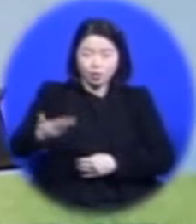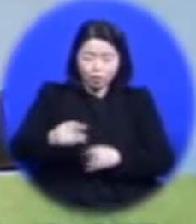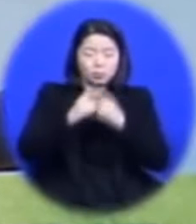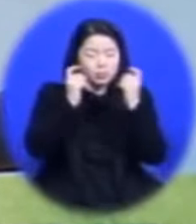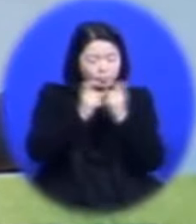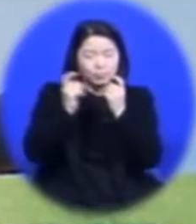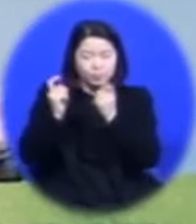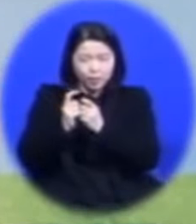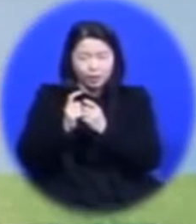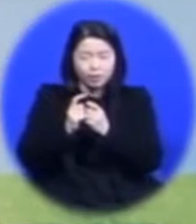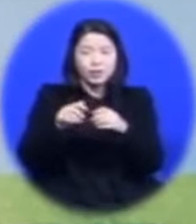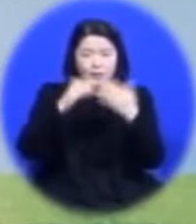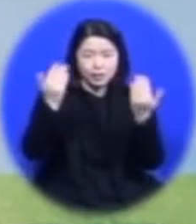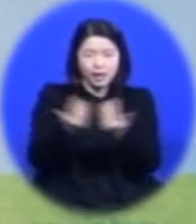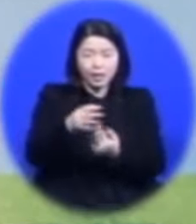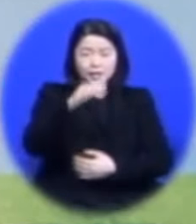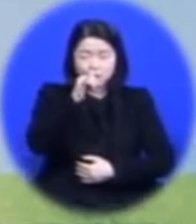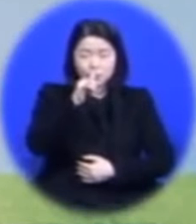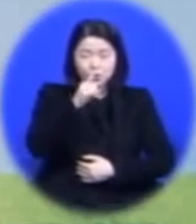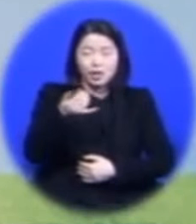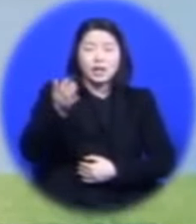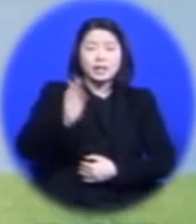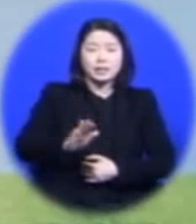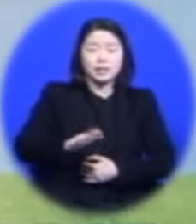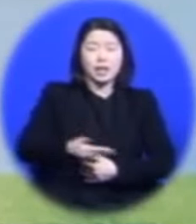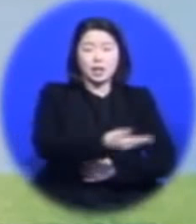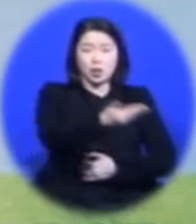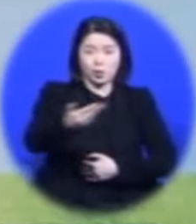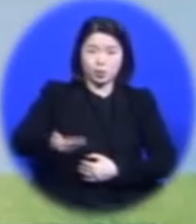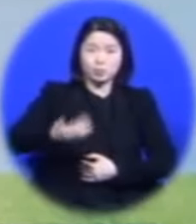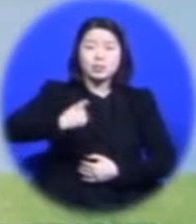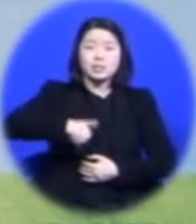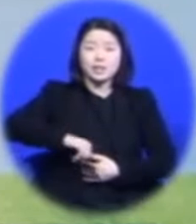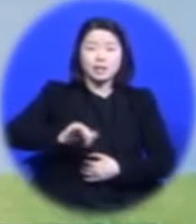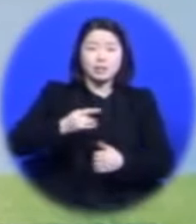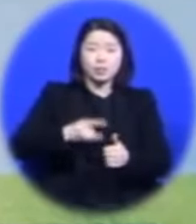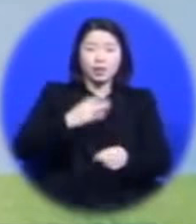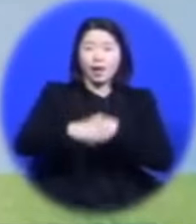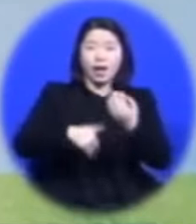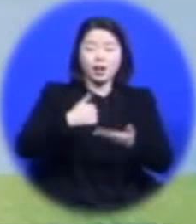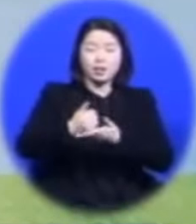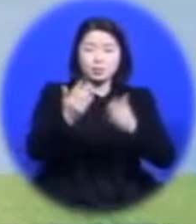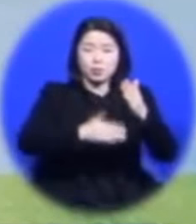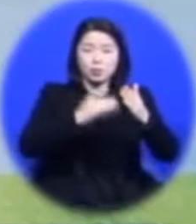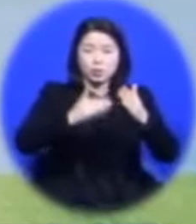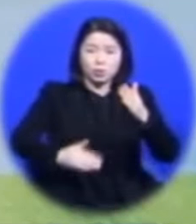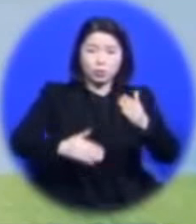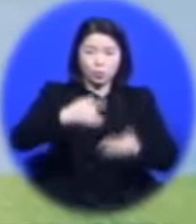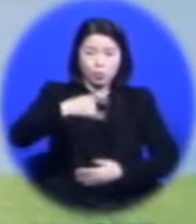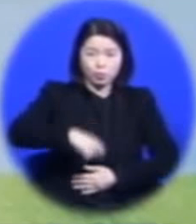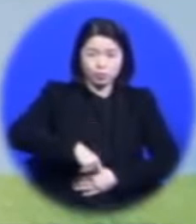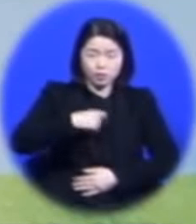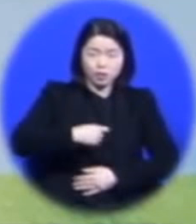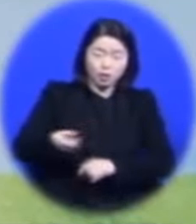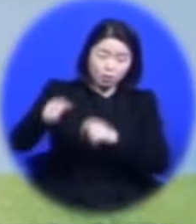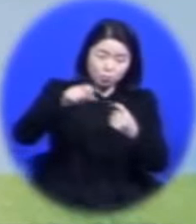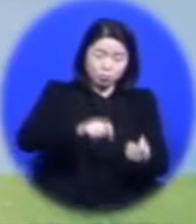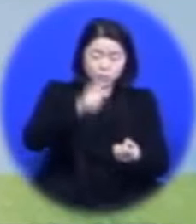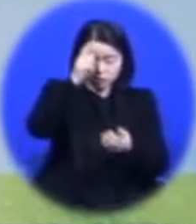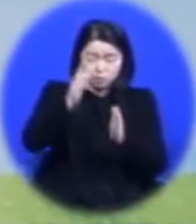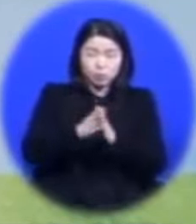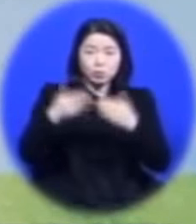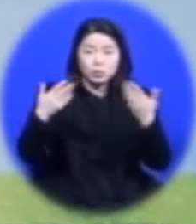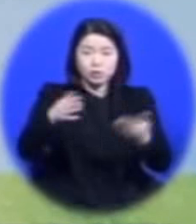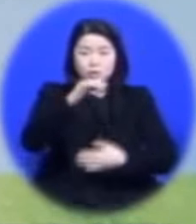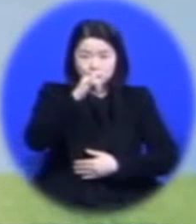거예요 근데 여러분 여러분 자녀들에게 하나님의 공의가 부어지기를 기도하십니까 그것도